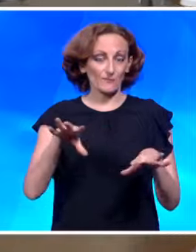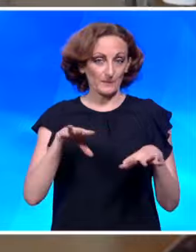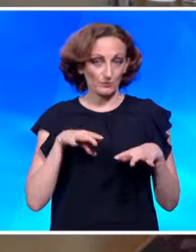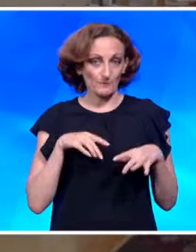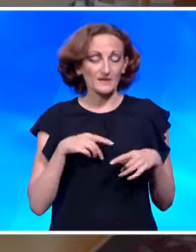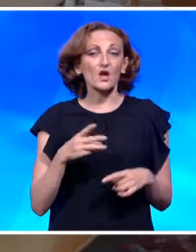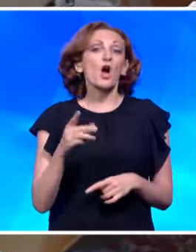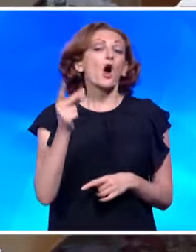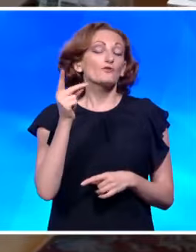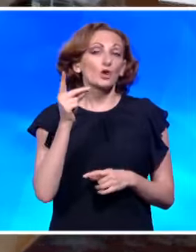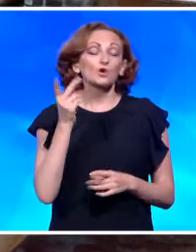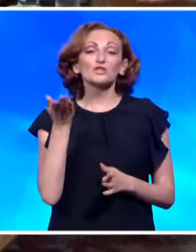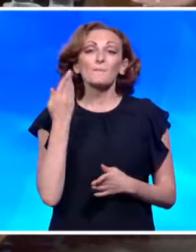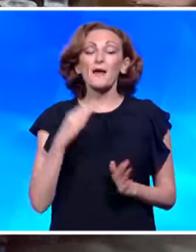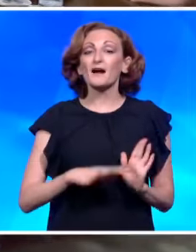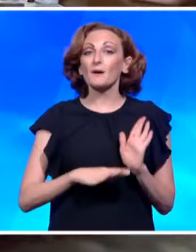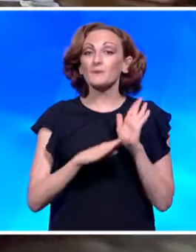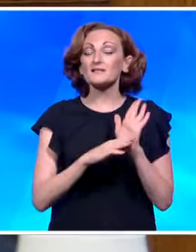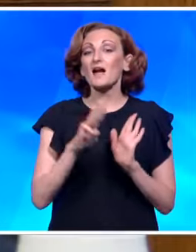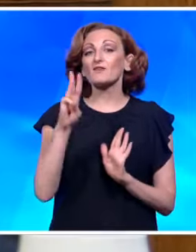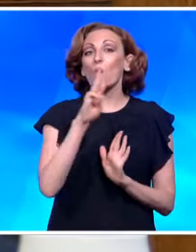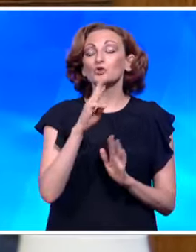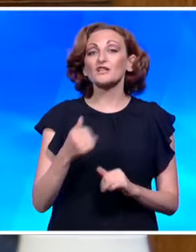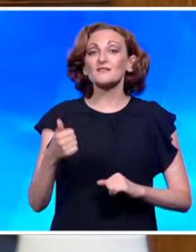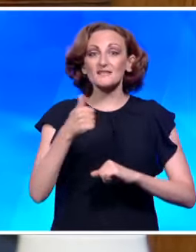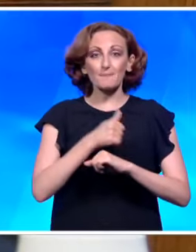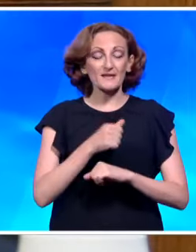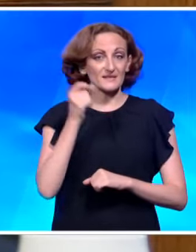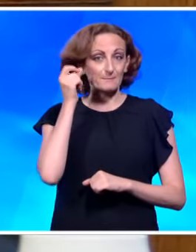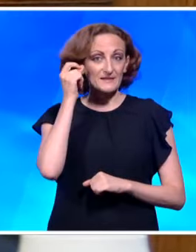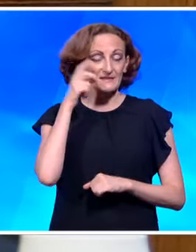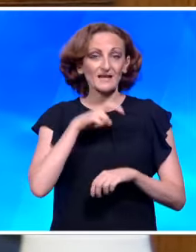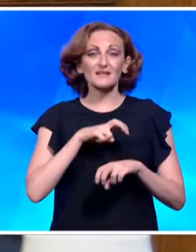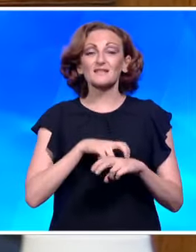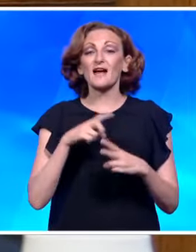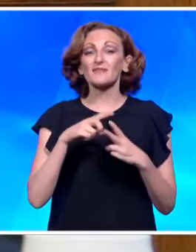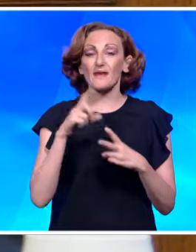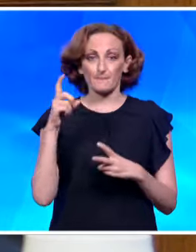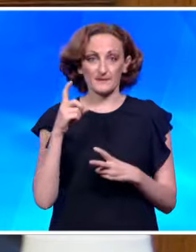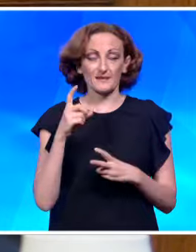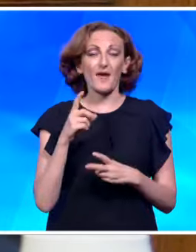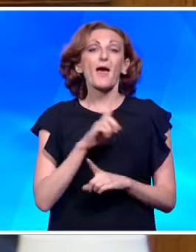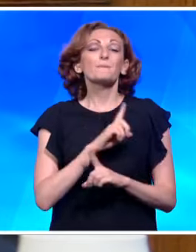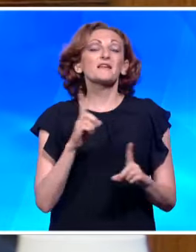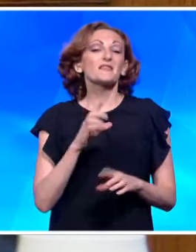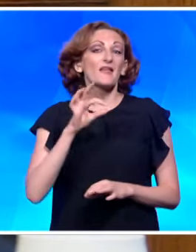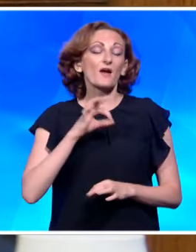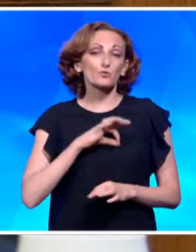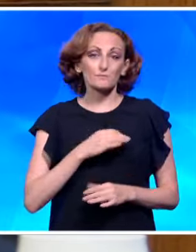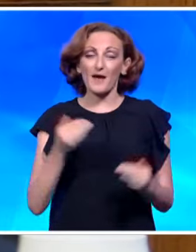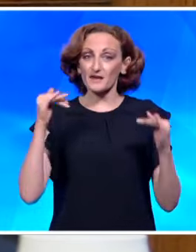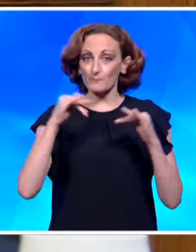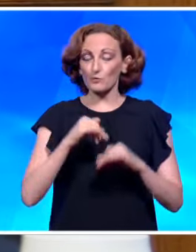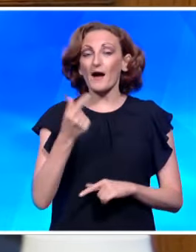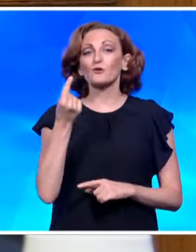тримата заместник-председатели на парламентарната им група. При неуспех на първият мандат, вторият проучвателен